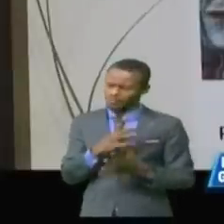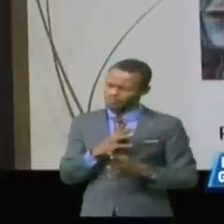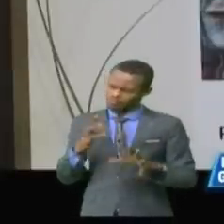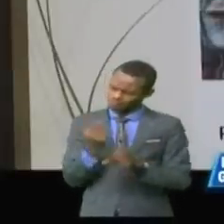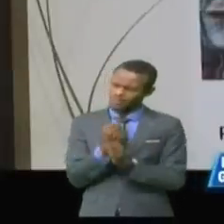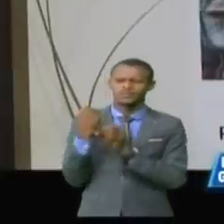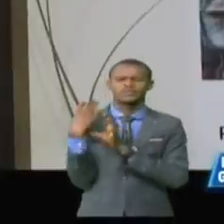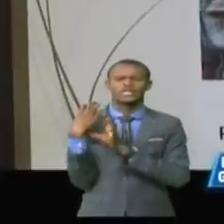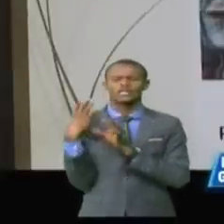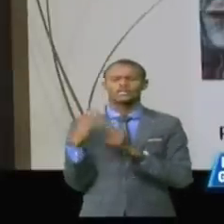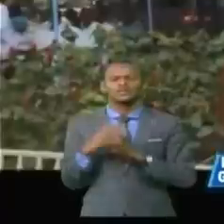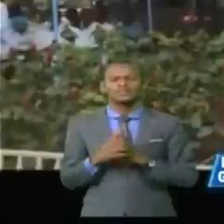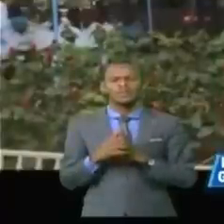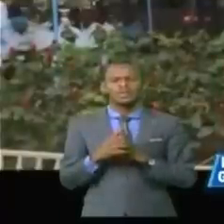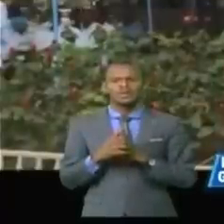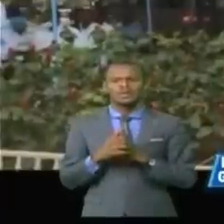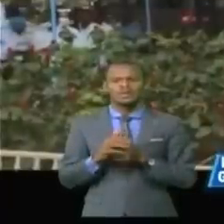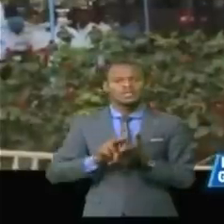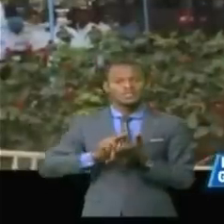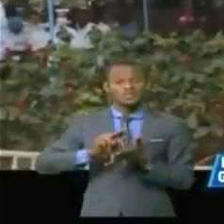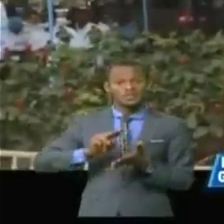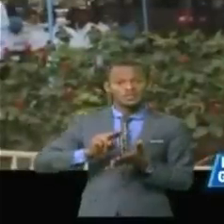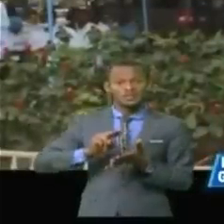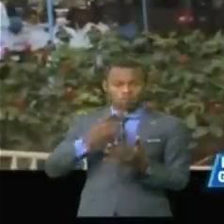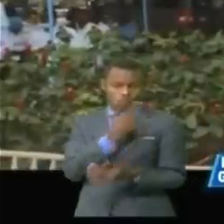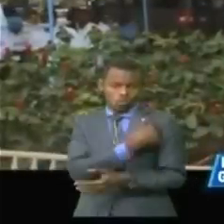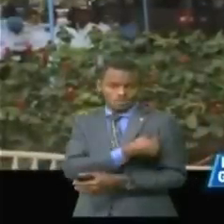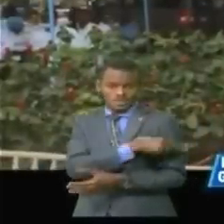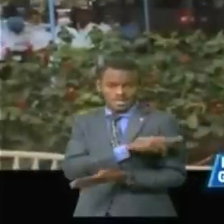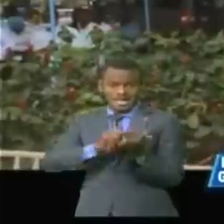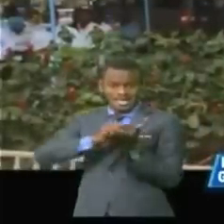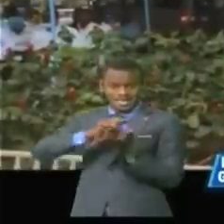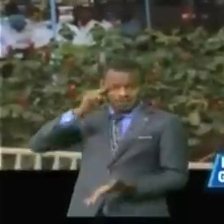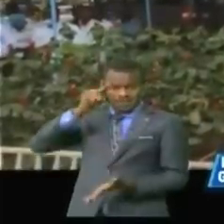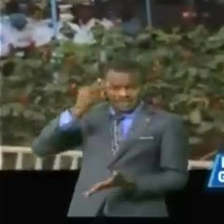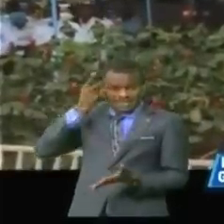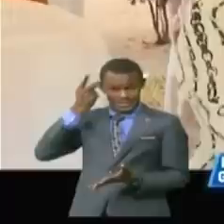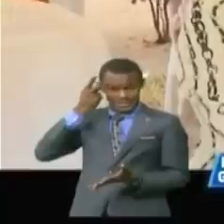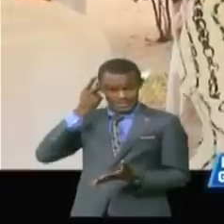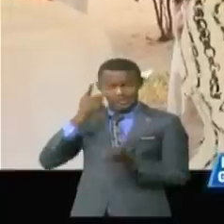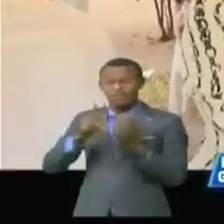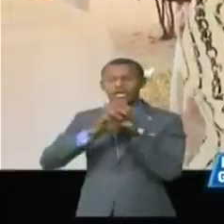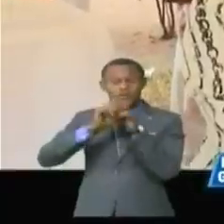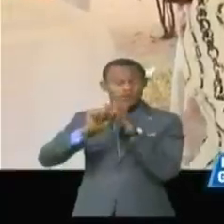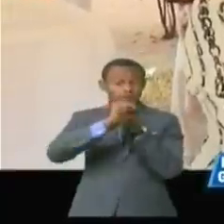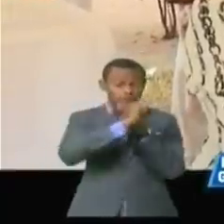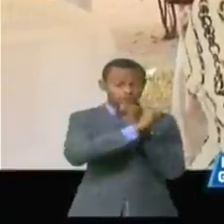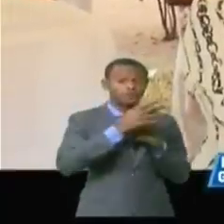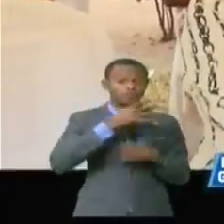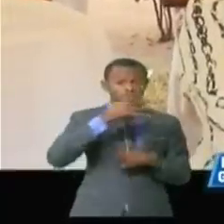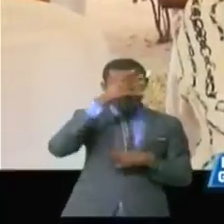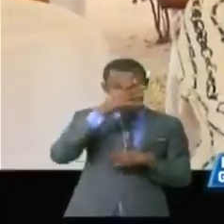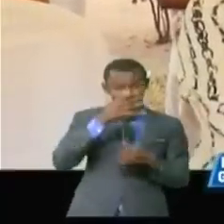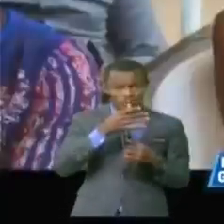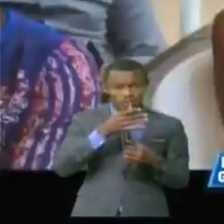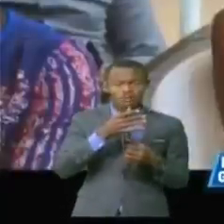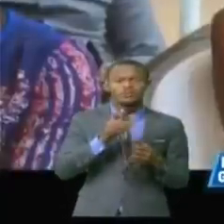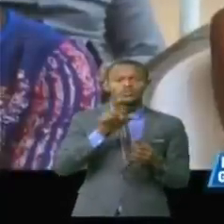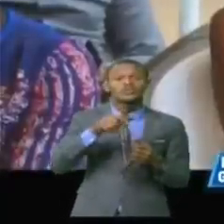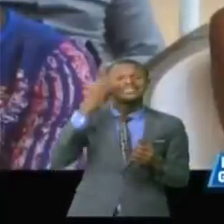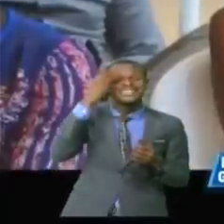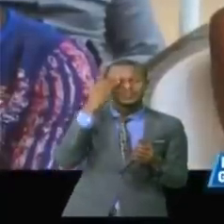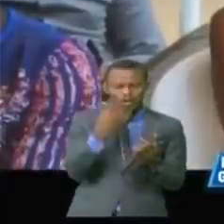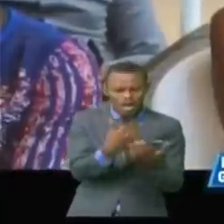cliniques universitaires de Kinshasa d'interpeller les parents surtout sur les regards attentifs qu'ils doivent porter sur toutes sortes d'anomalies de